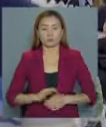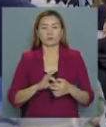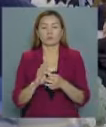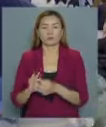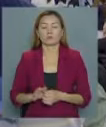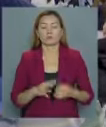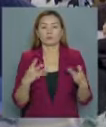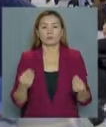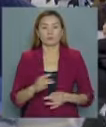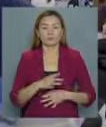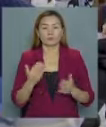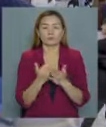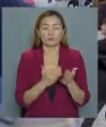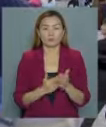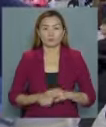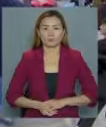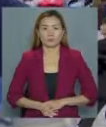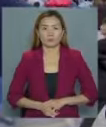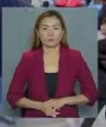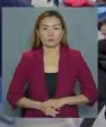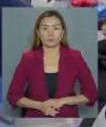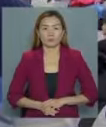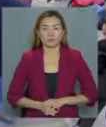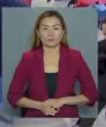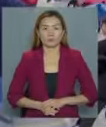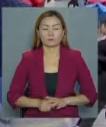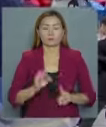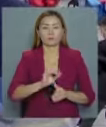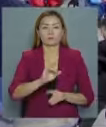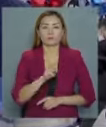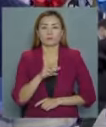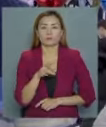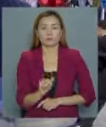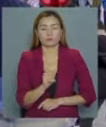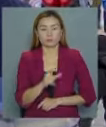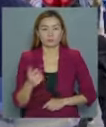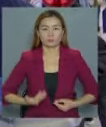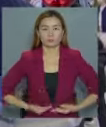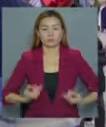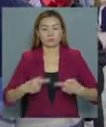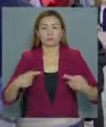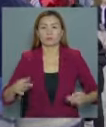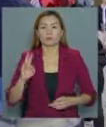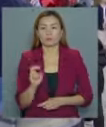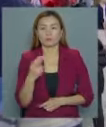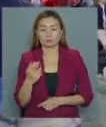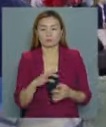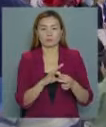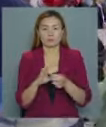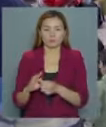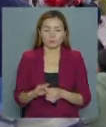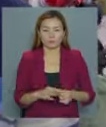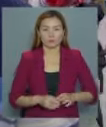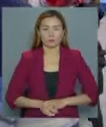ұйымдастырылып жатқан саз бағдарламамыздың мақсаты осы Атырауымызда тұрып жатқан басқа халық өкілдерінің бірлігін,